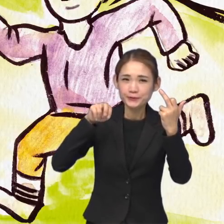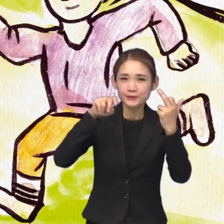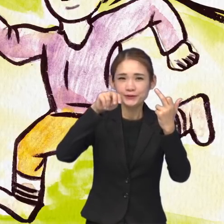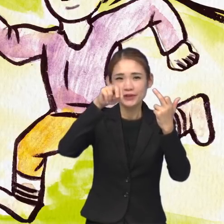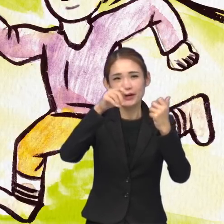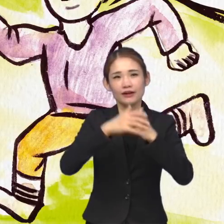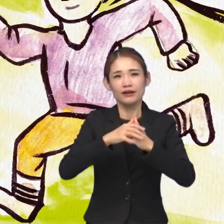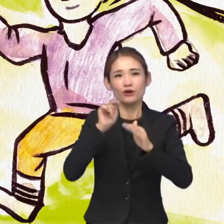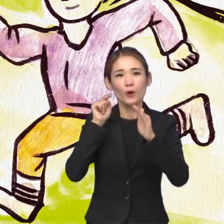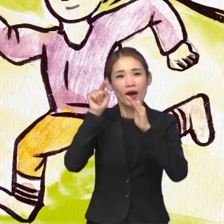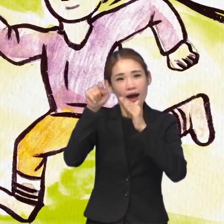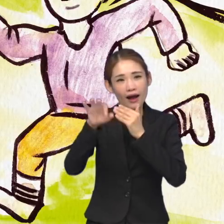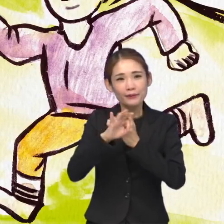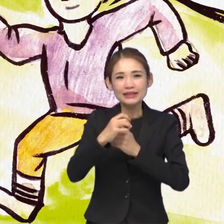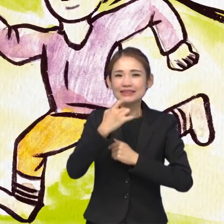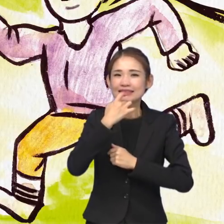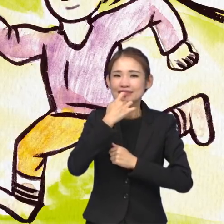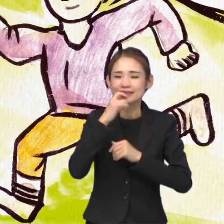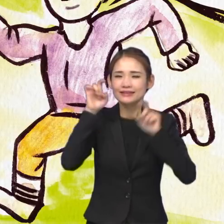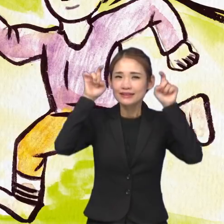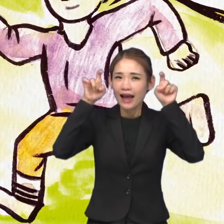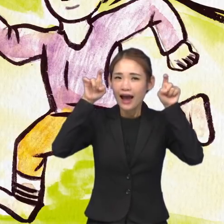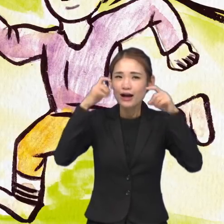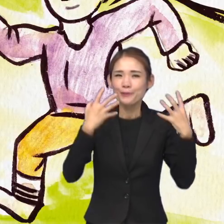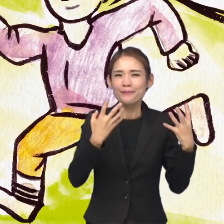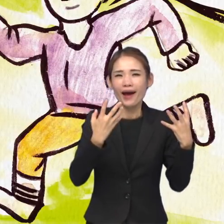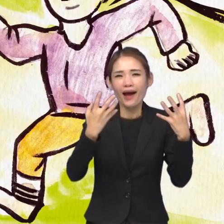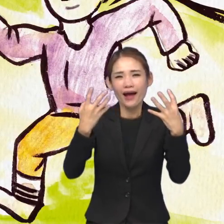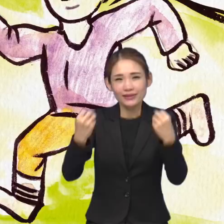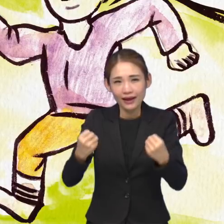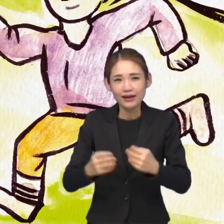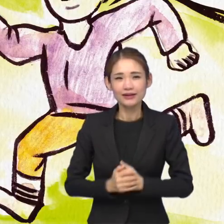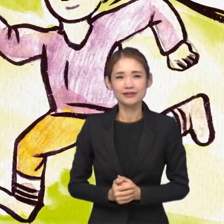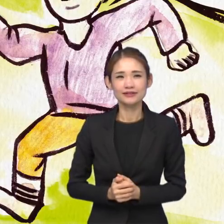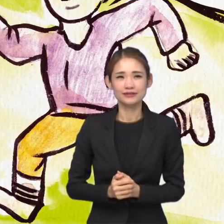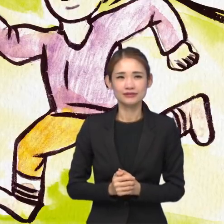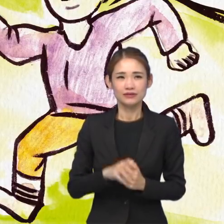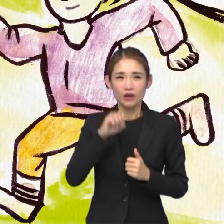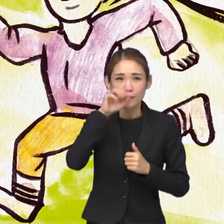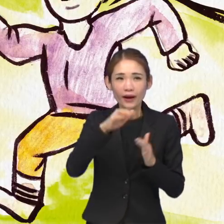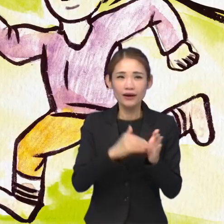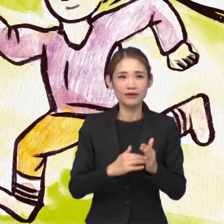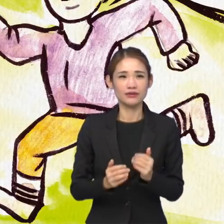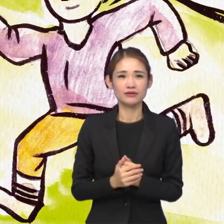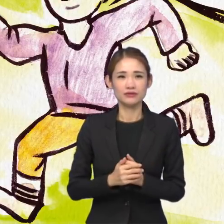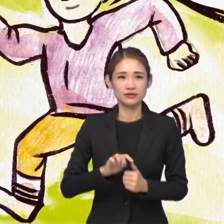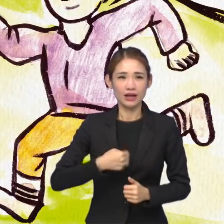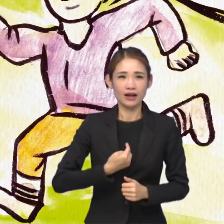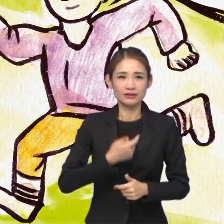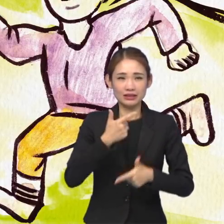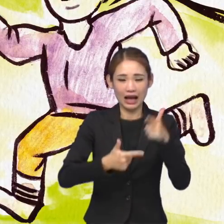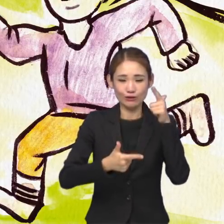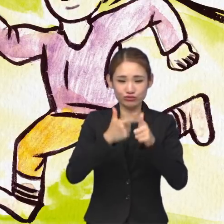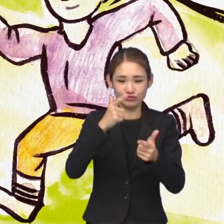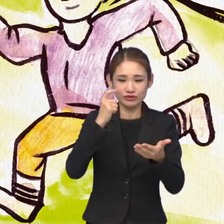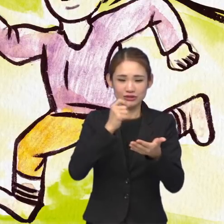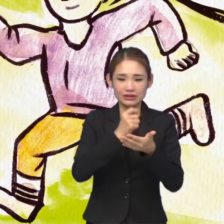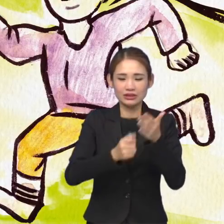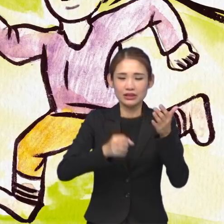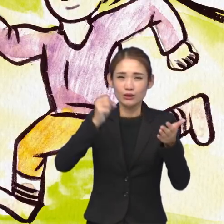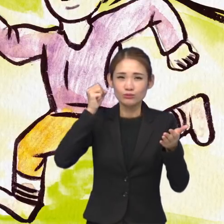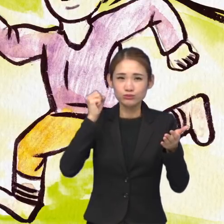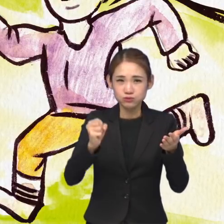거기에 하얀 양들이 많이 있을 거다 라고 말하고 나서 자신이 들고 있던 지팡이를 땅에